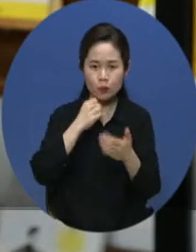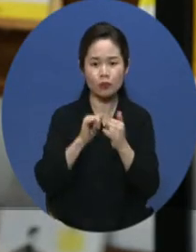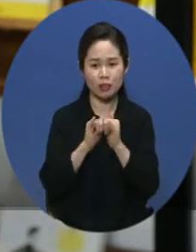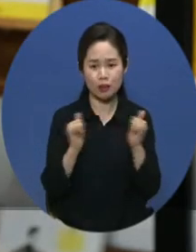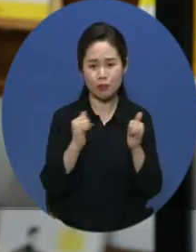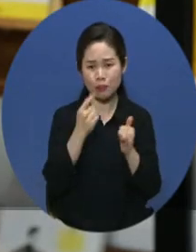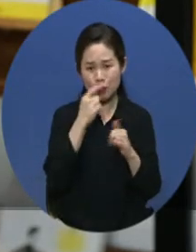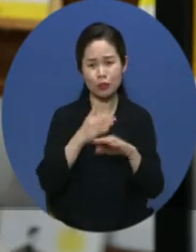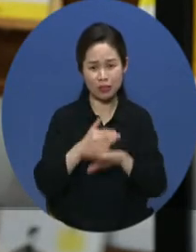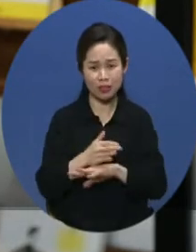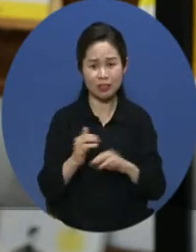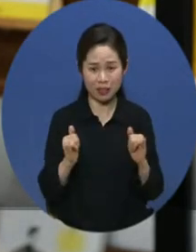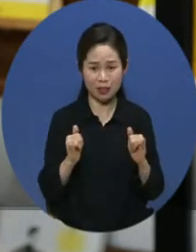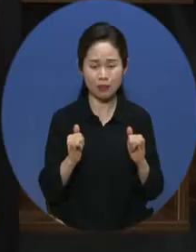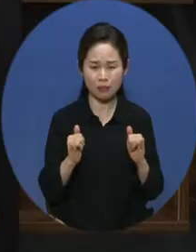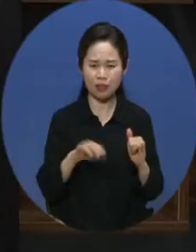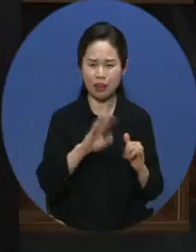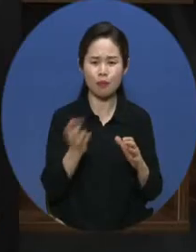하고 있습니다.